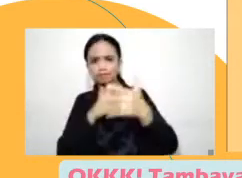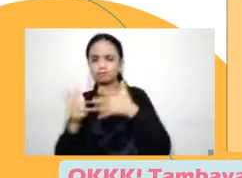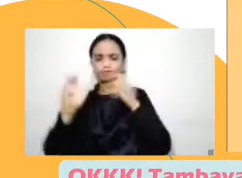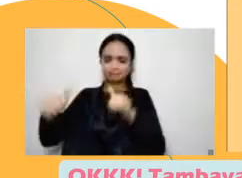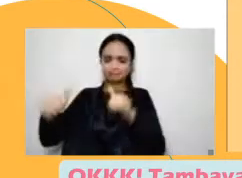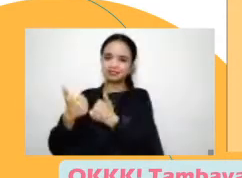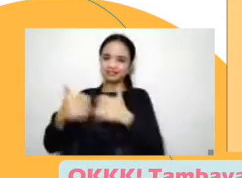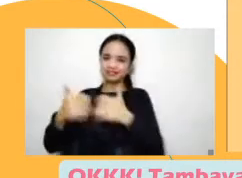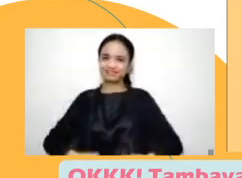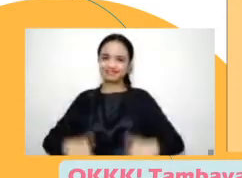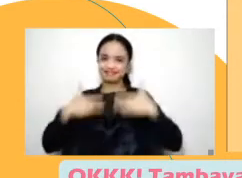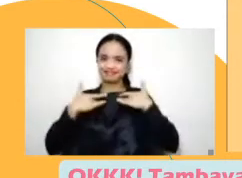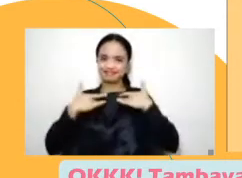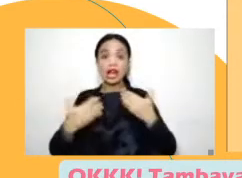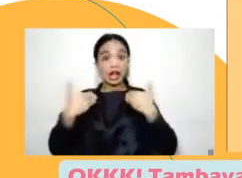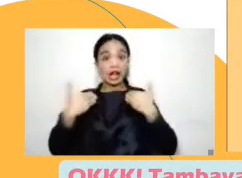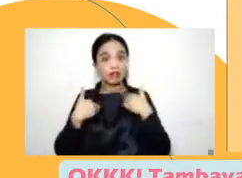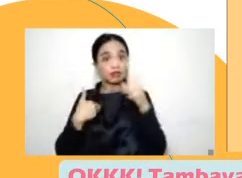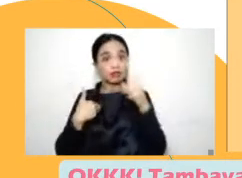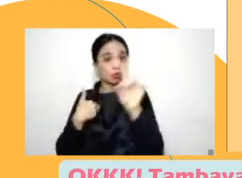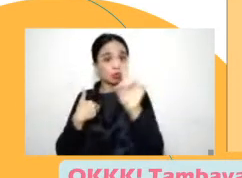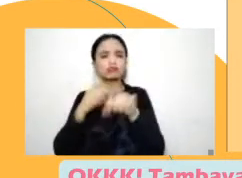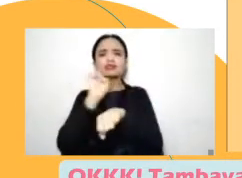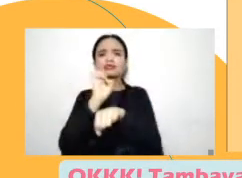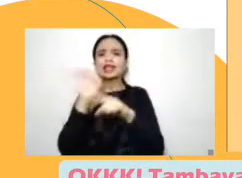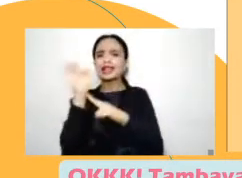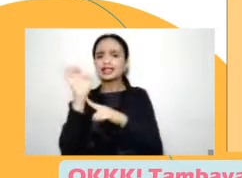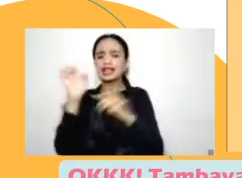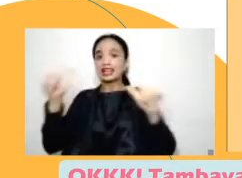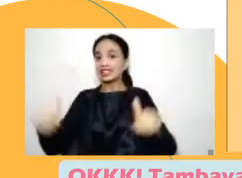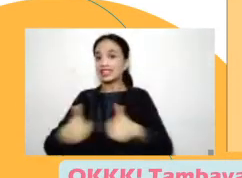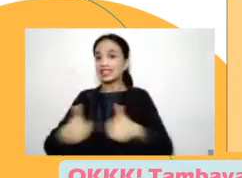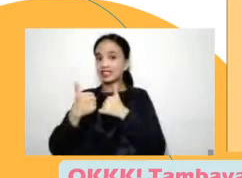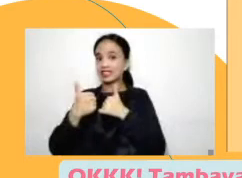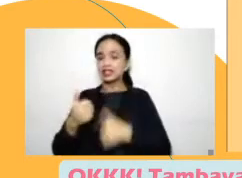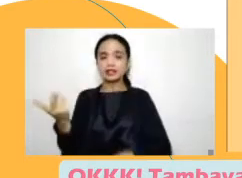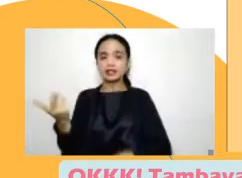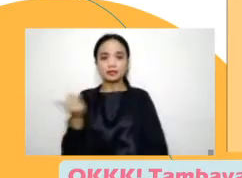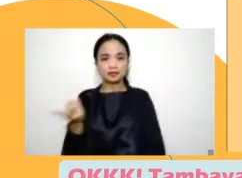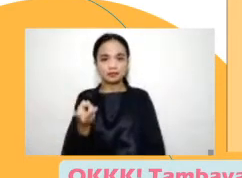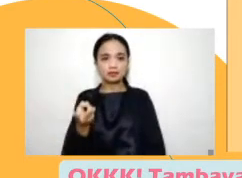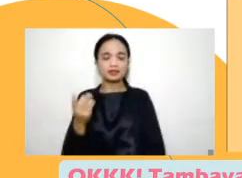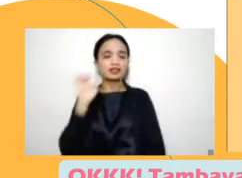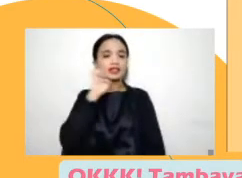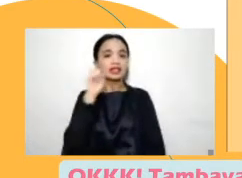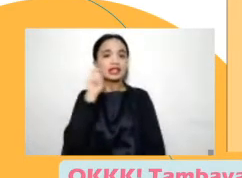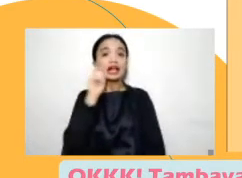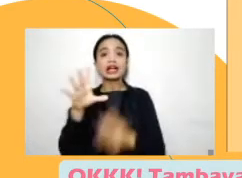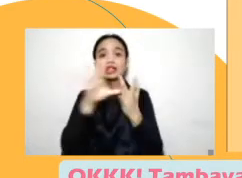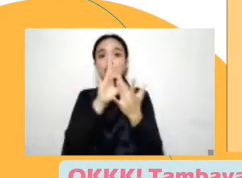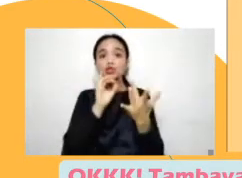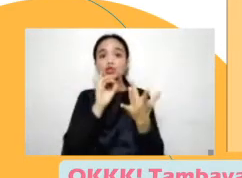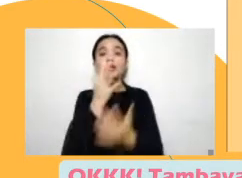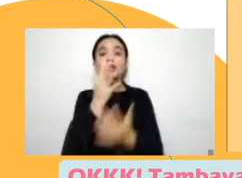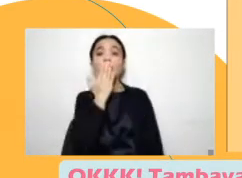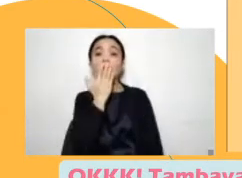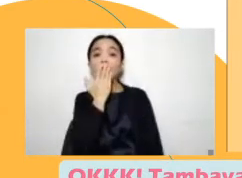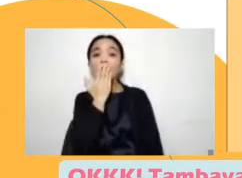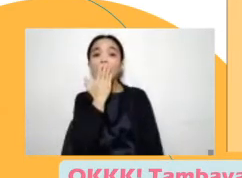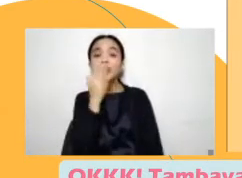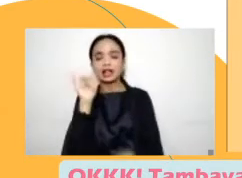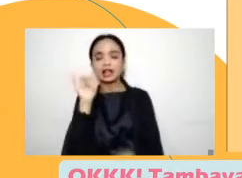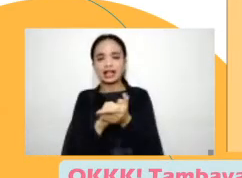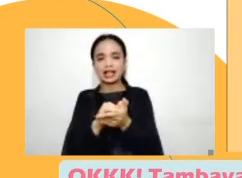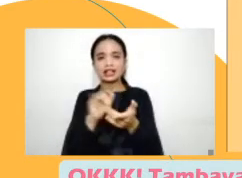buhay. At meron pong extra challenge sila Ate Erica at si Ate Teresa. Pumili ng kulay bilang theme ng